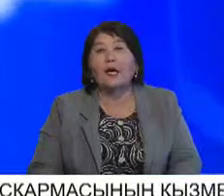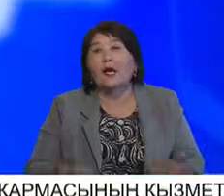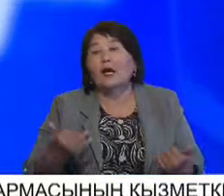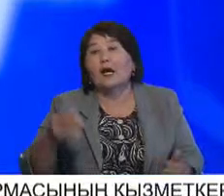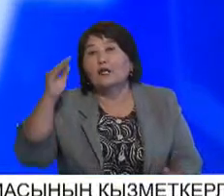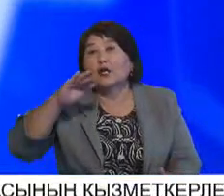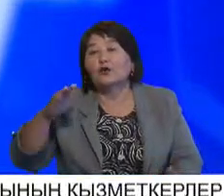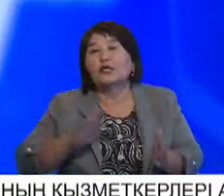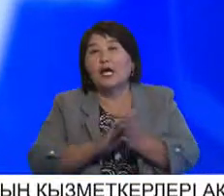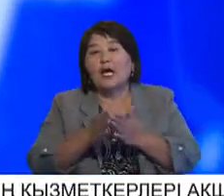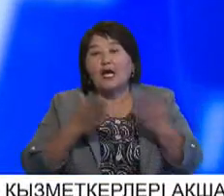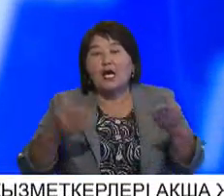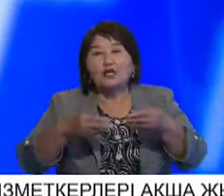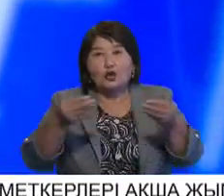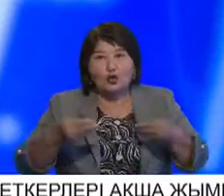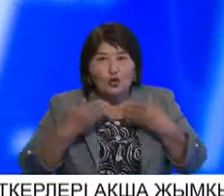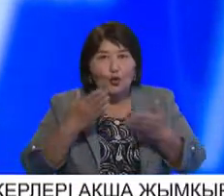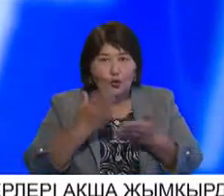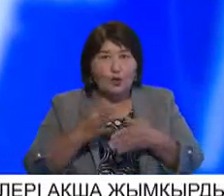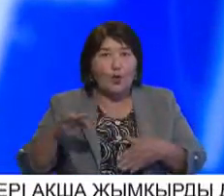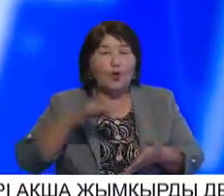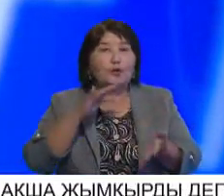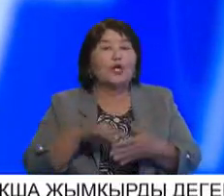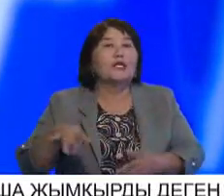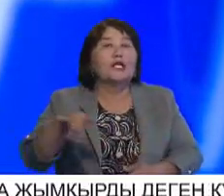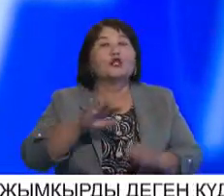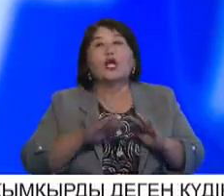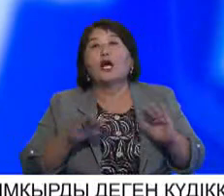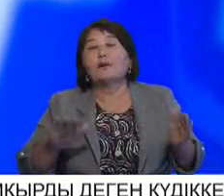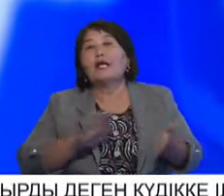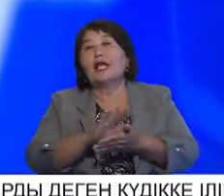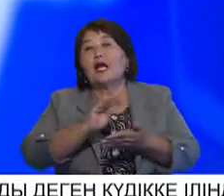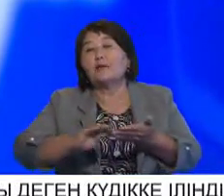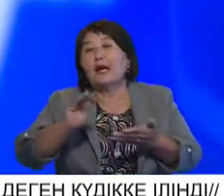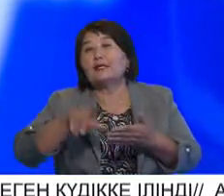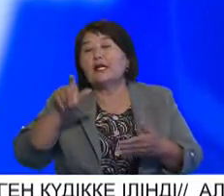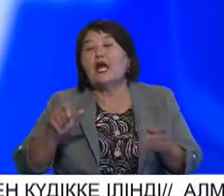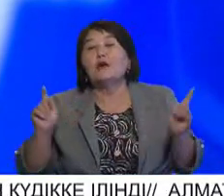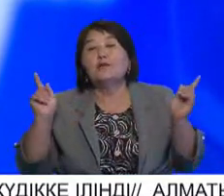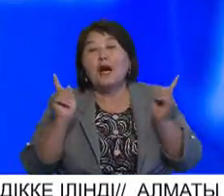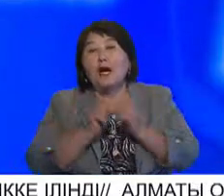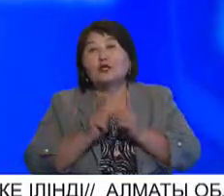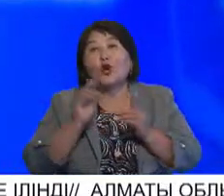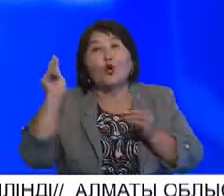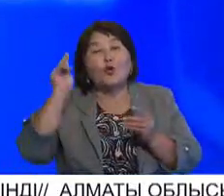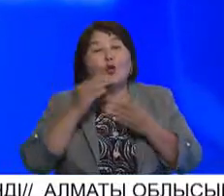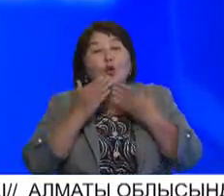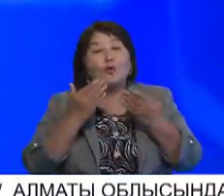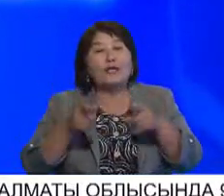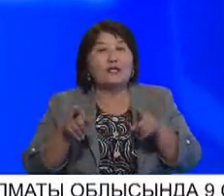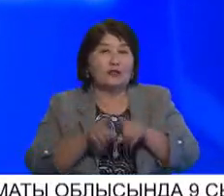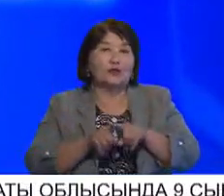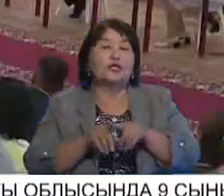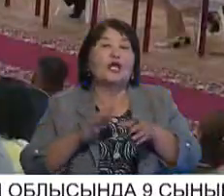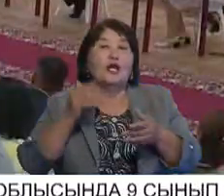Қазіргі оқушылар газет журнал оқып жүрме. Облыс орталығында республикалық балалар басылымдарының редакторлары бас қосып, оқу мәдениет жайлы пікір